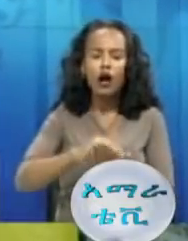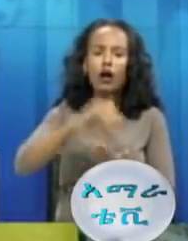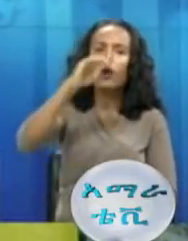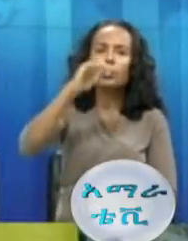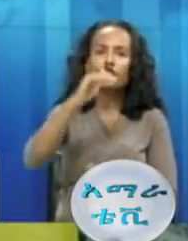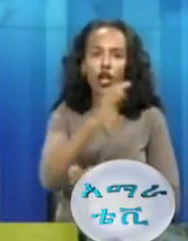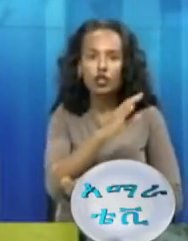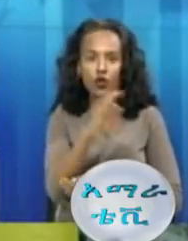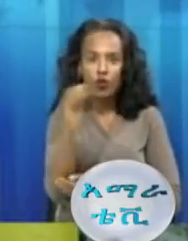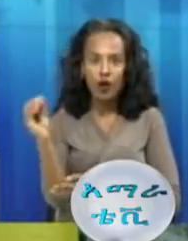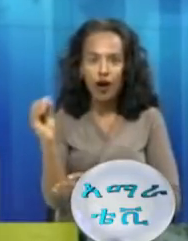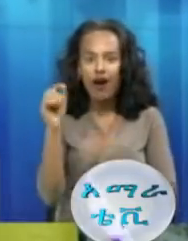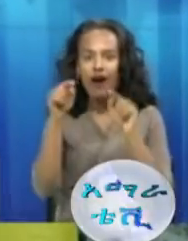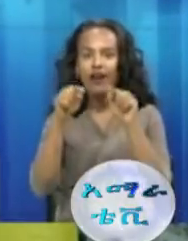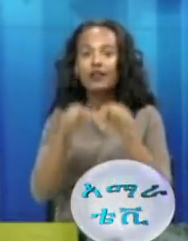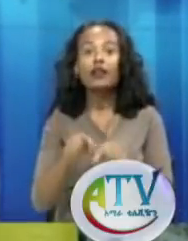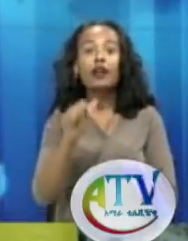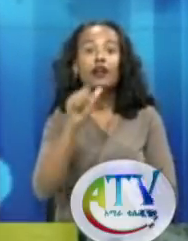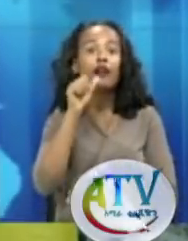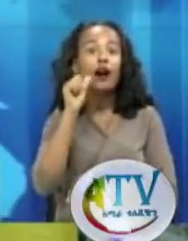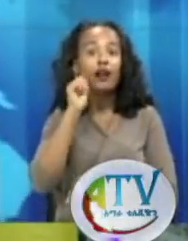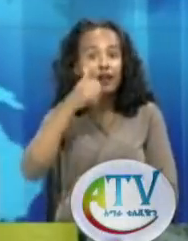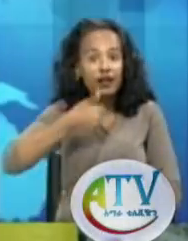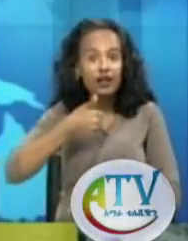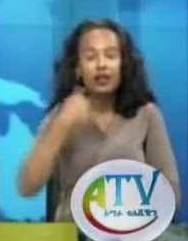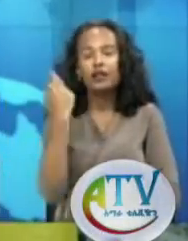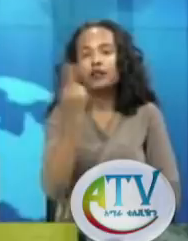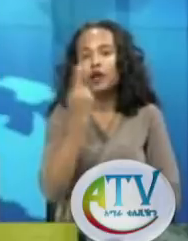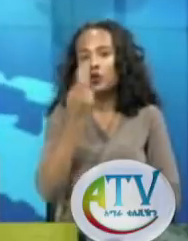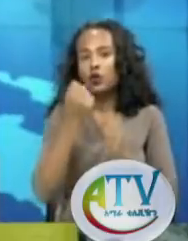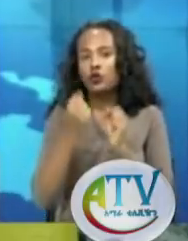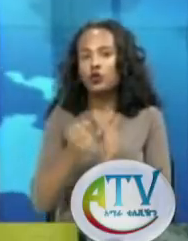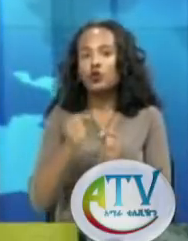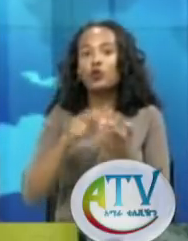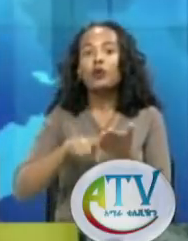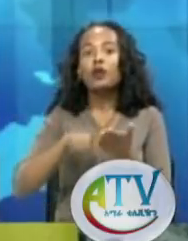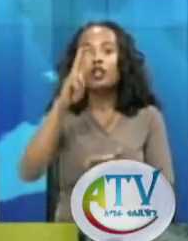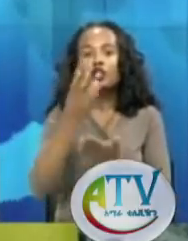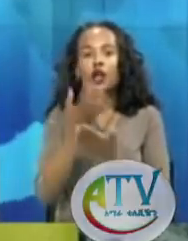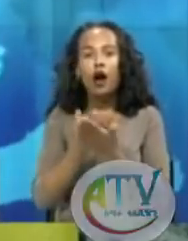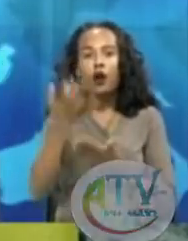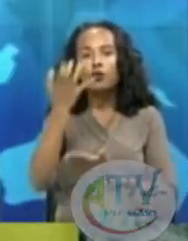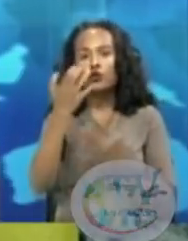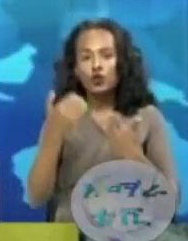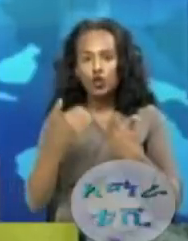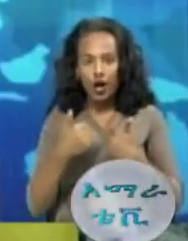ያከማቸናቸውና ለዛሬና ለነገ ሊጠቅሙን የሚችሉ መነሻ ሀብቶች አሉ።